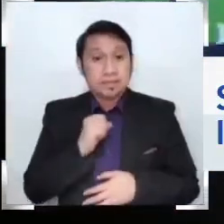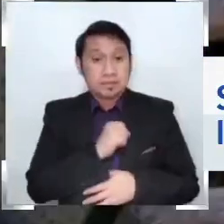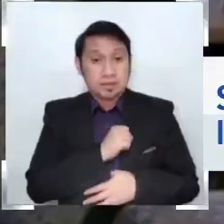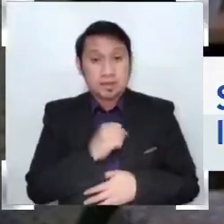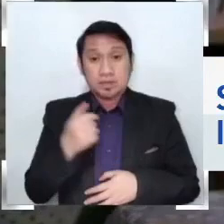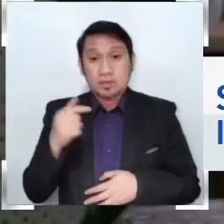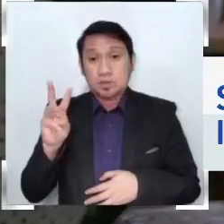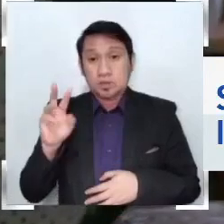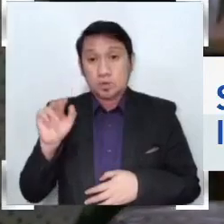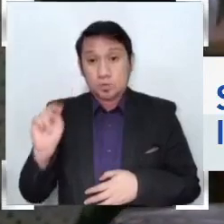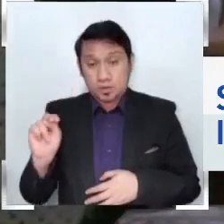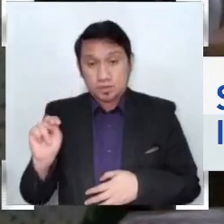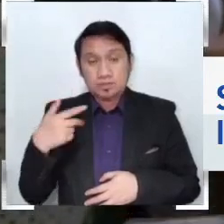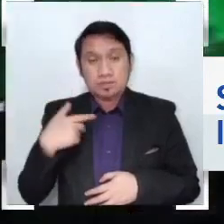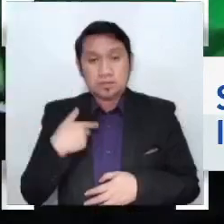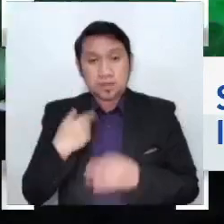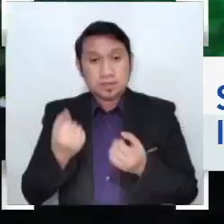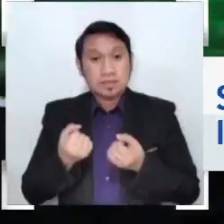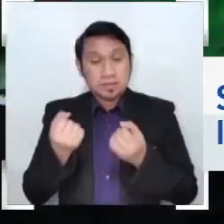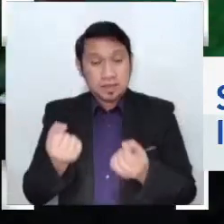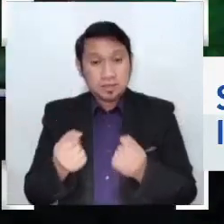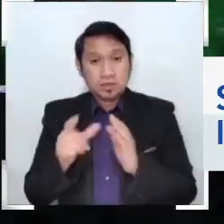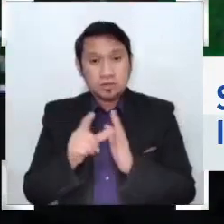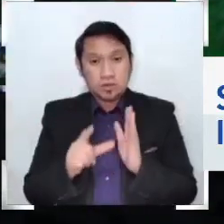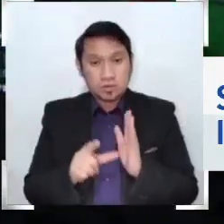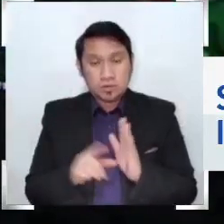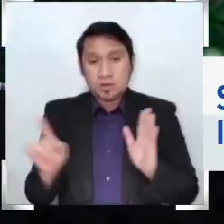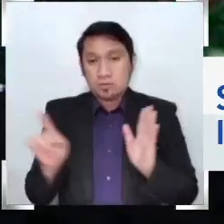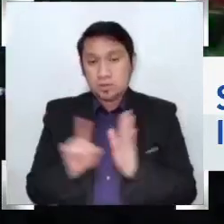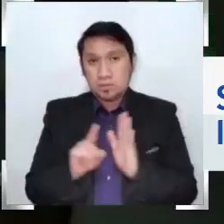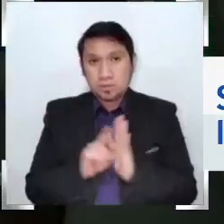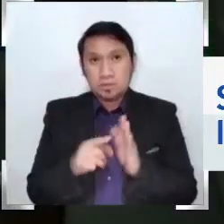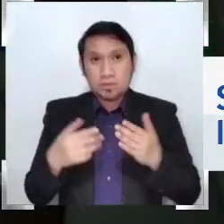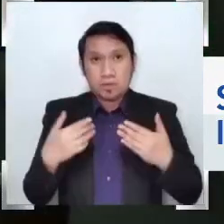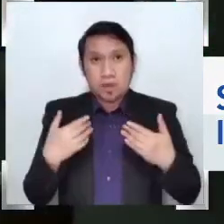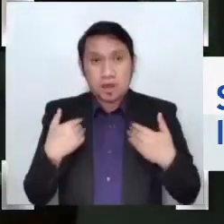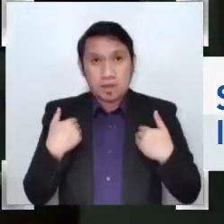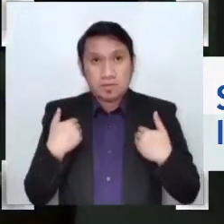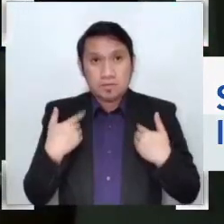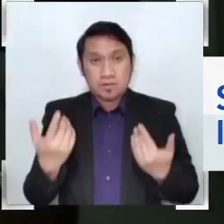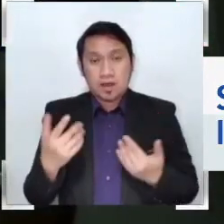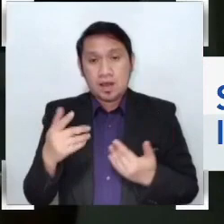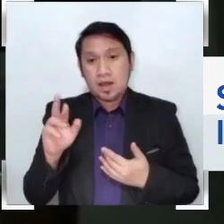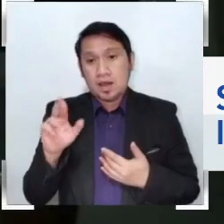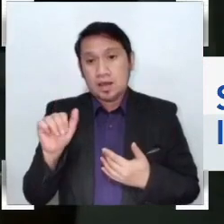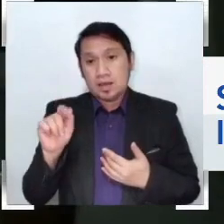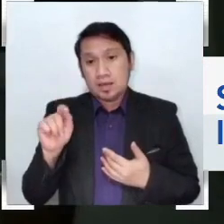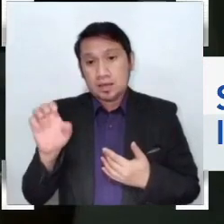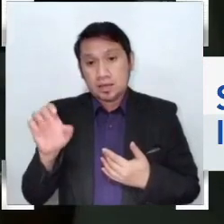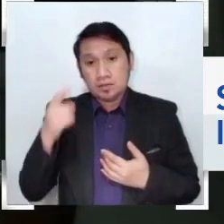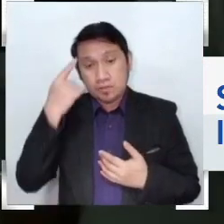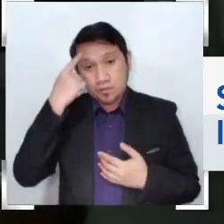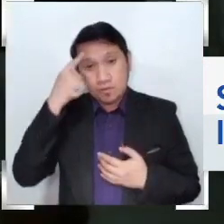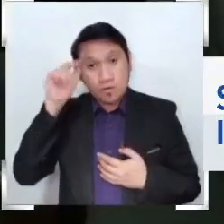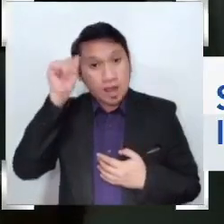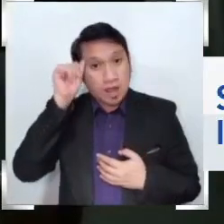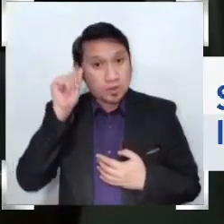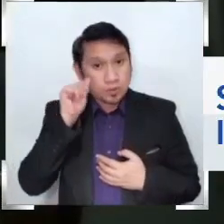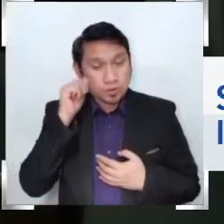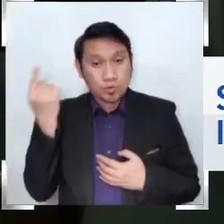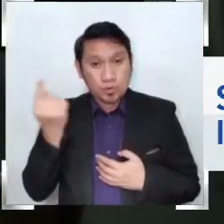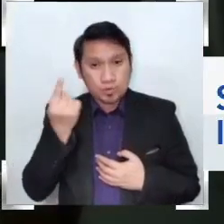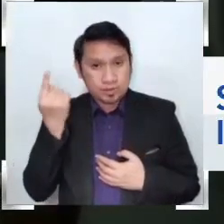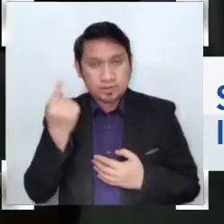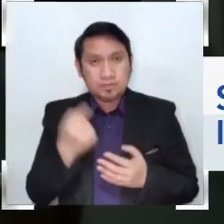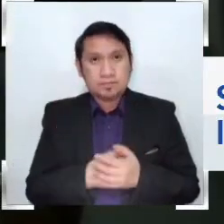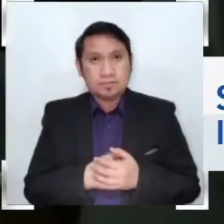rin ang pagbebenta ng anumang video game na may rating na adults only. Go ako for regulation of online games kasi isa ito sa nagiging